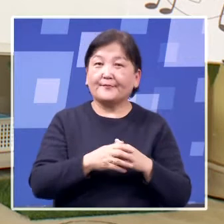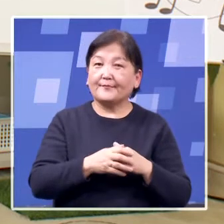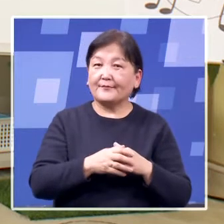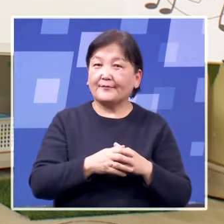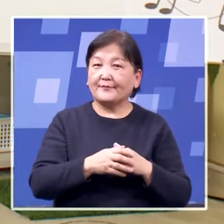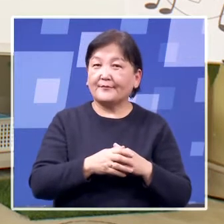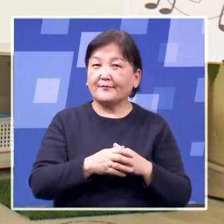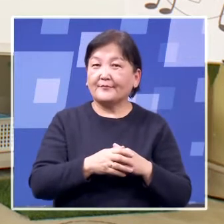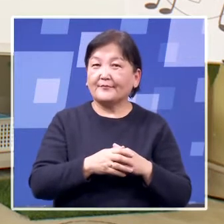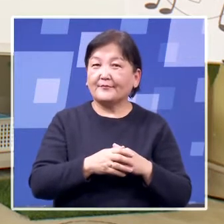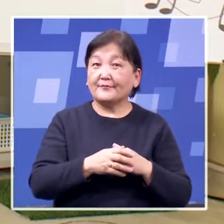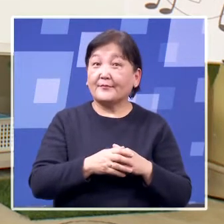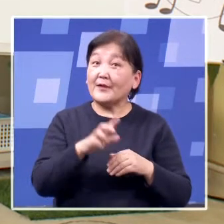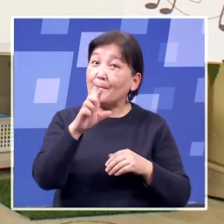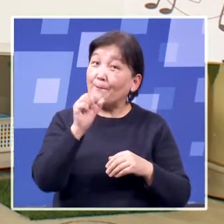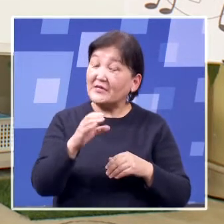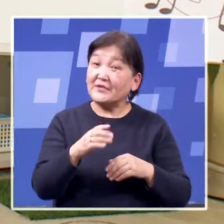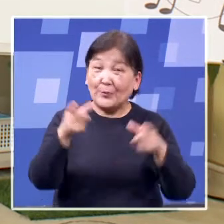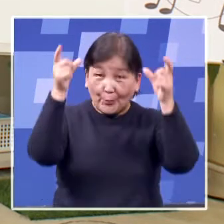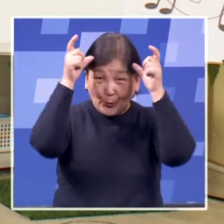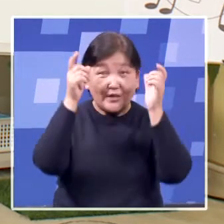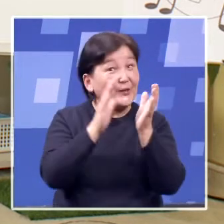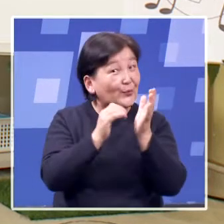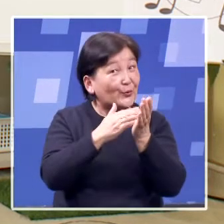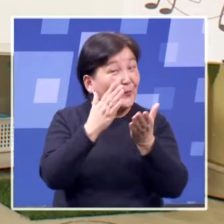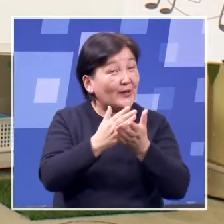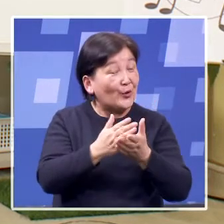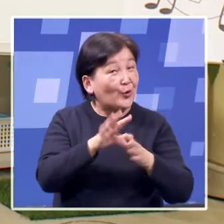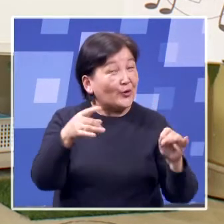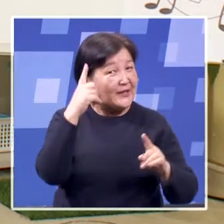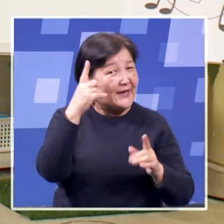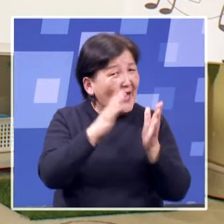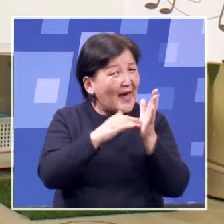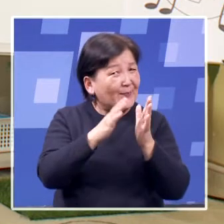Бас үнээ дутуу байна. Ахад нэг амтн дутуу байна да, ямар амтн дутуу байна вэ хүүхдүүд ээ?